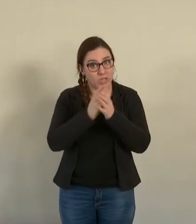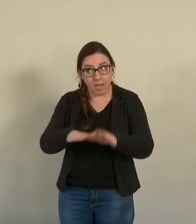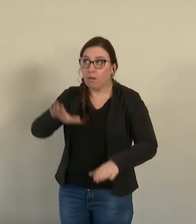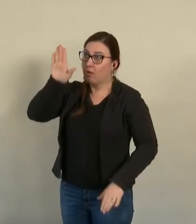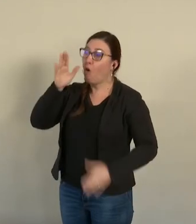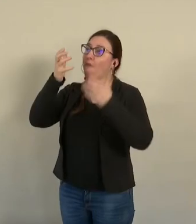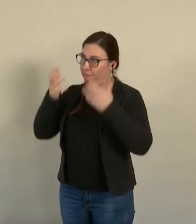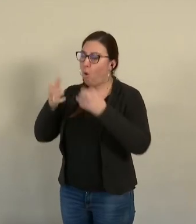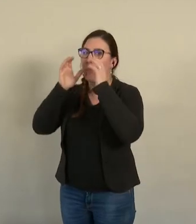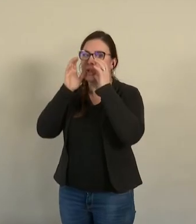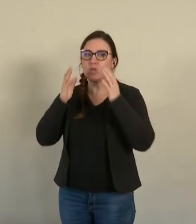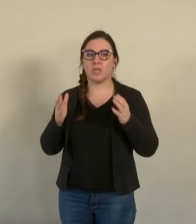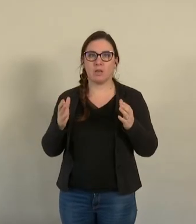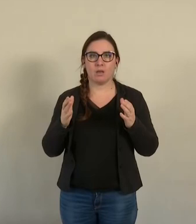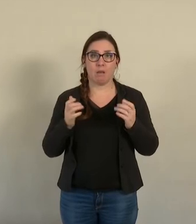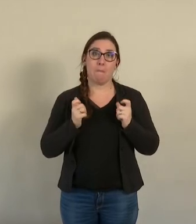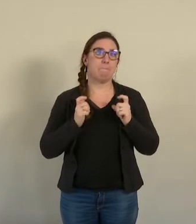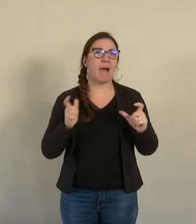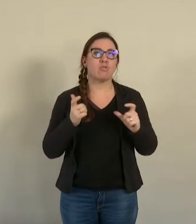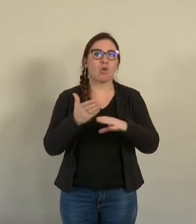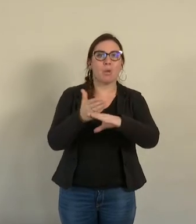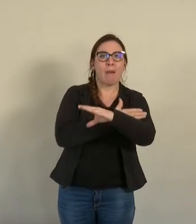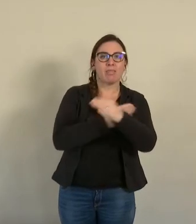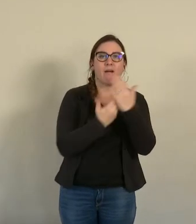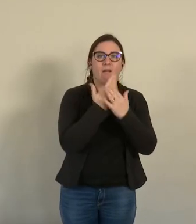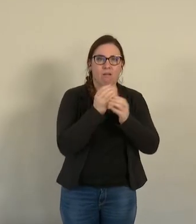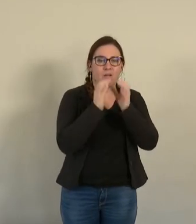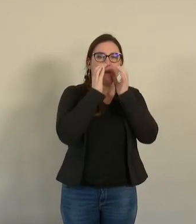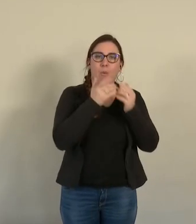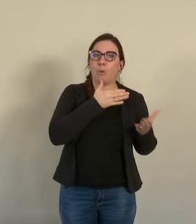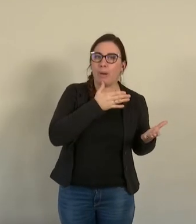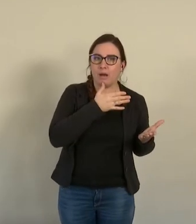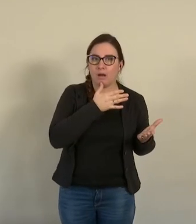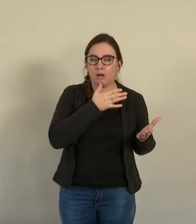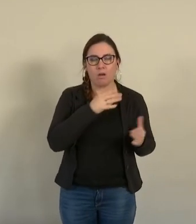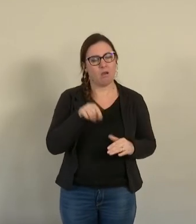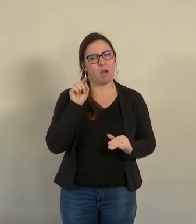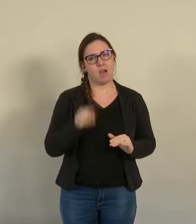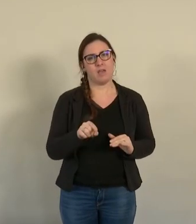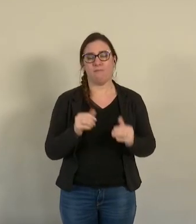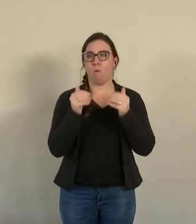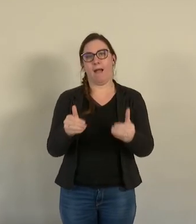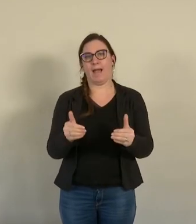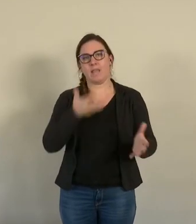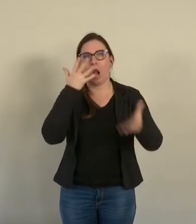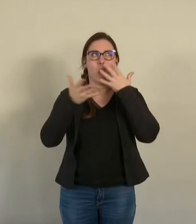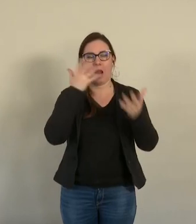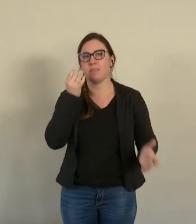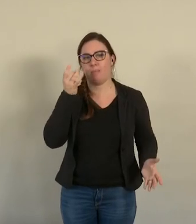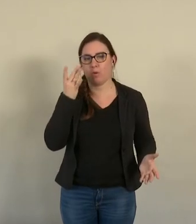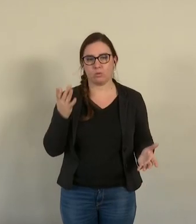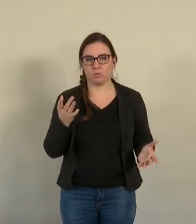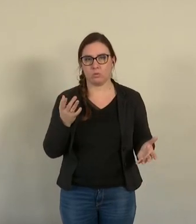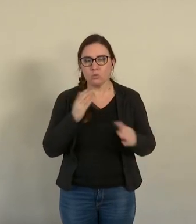font la demande et qui n'ont pas la chance de petit dééjeuner chez eux donc à un moment je pense qu'il faut quand même arrêter de raconter n'importe quoi